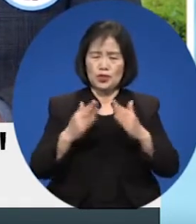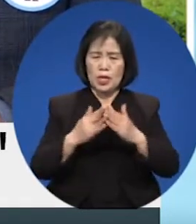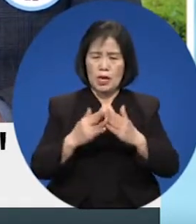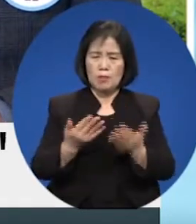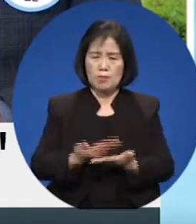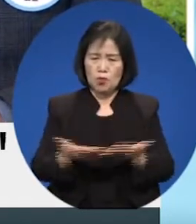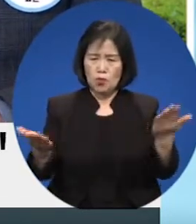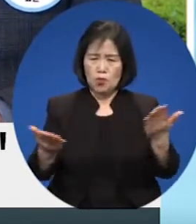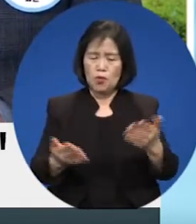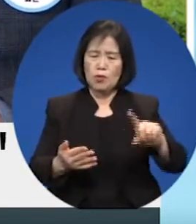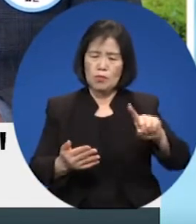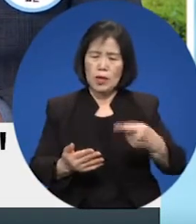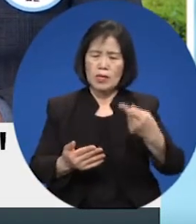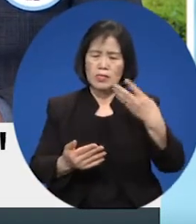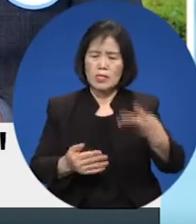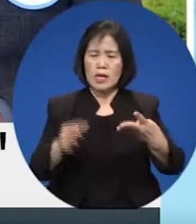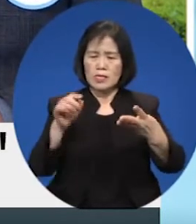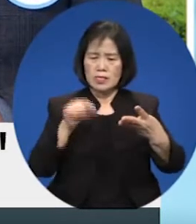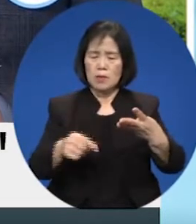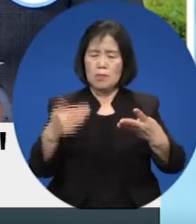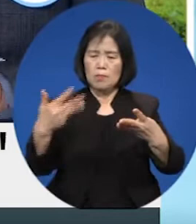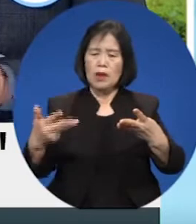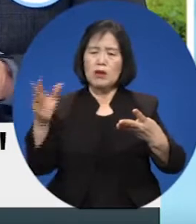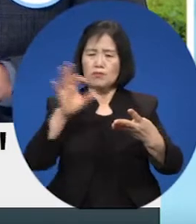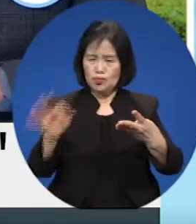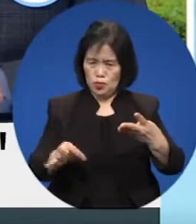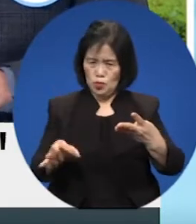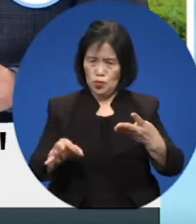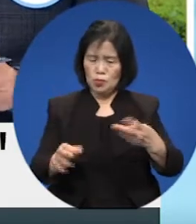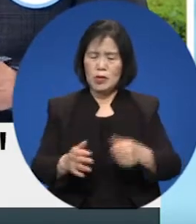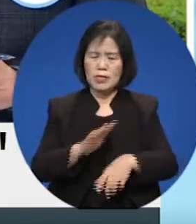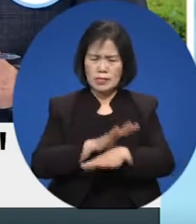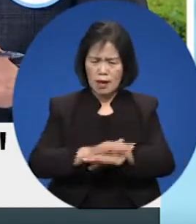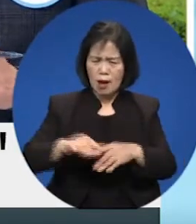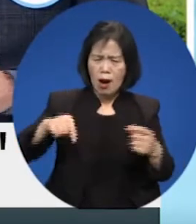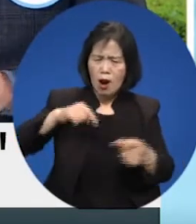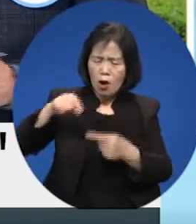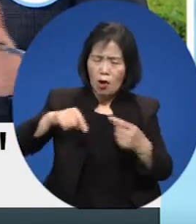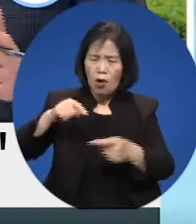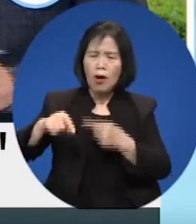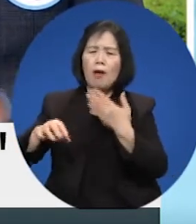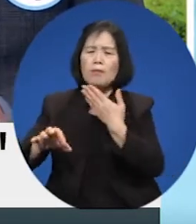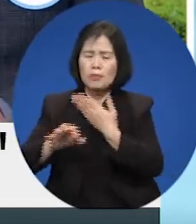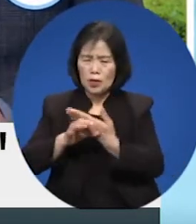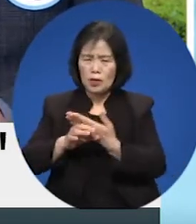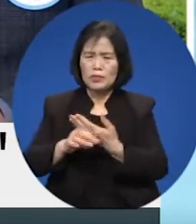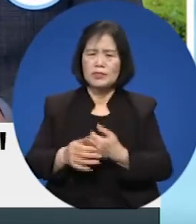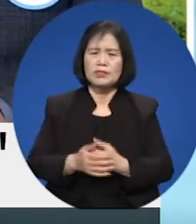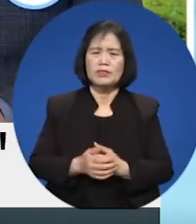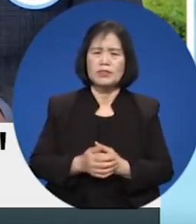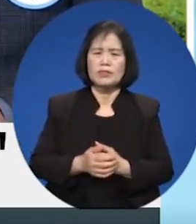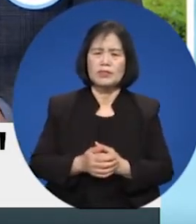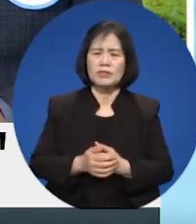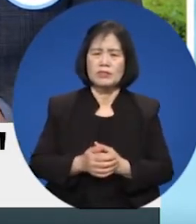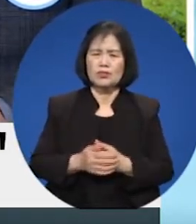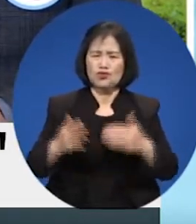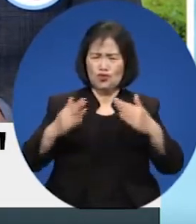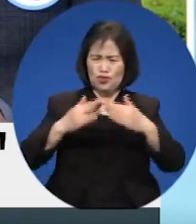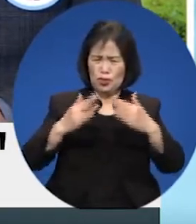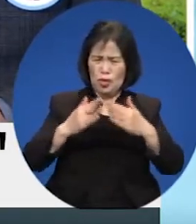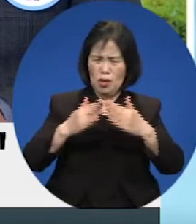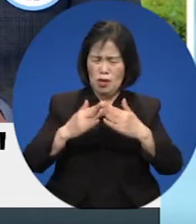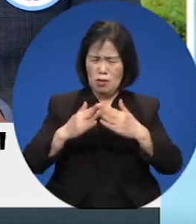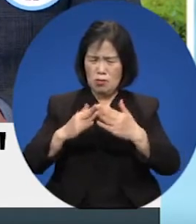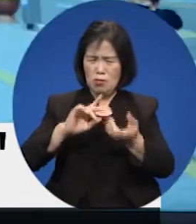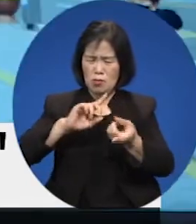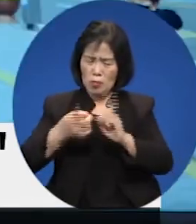104.8 프로 입니당 그러면 어 이거 설마 잘만 운용하면 은 어 사실 주택으로 넘어갈 수 있는